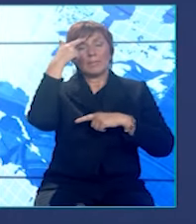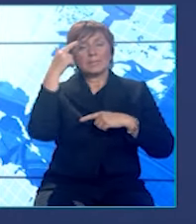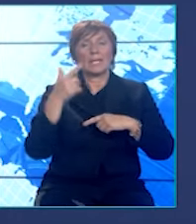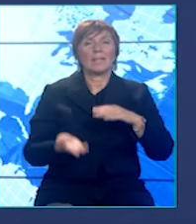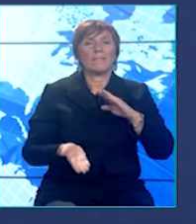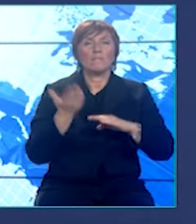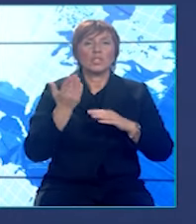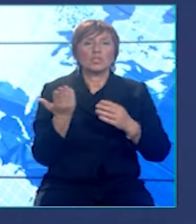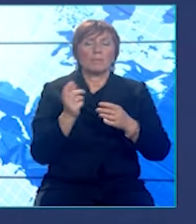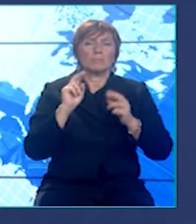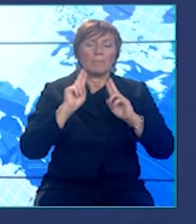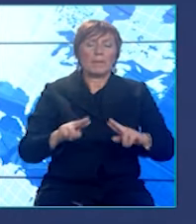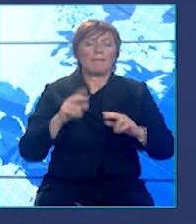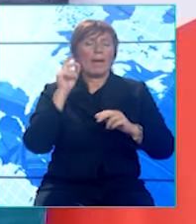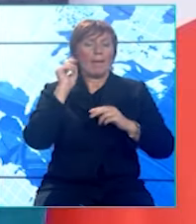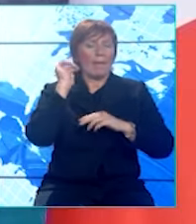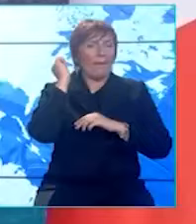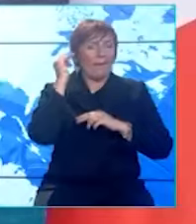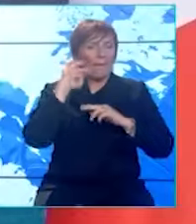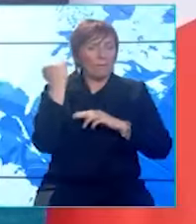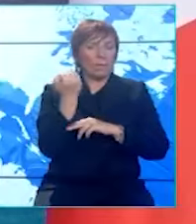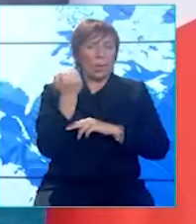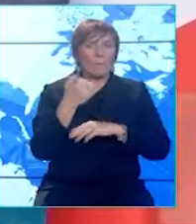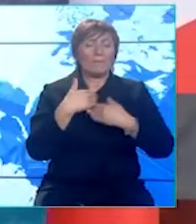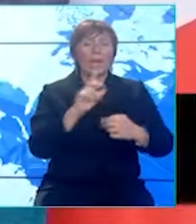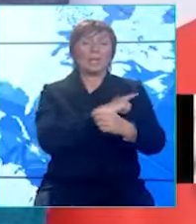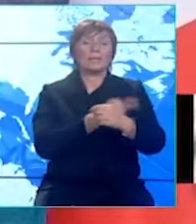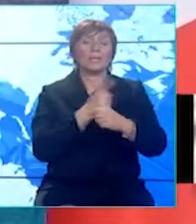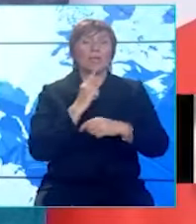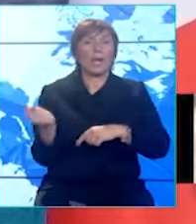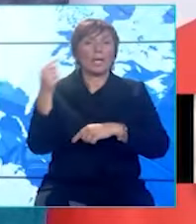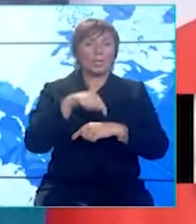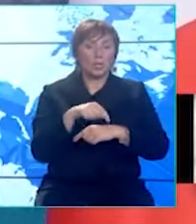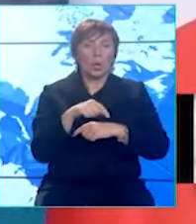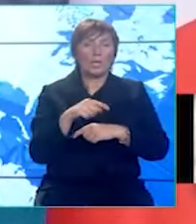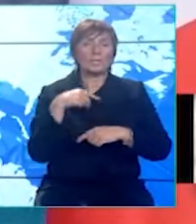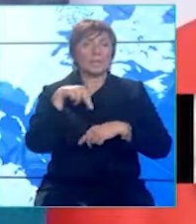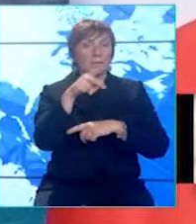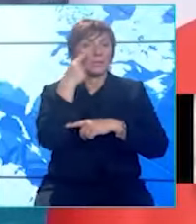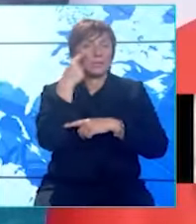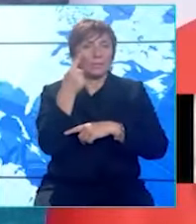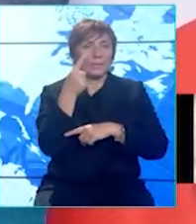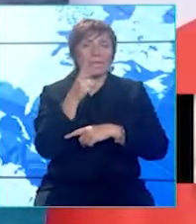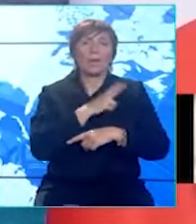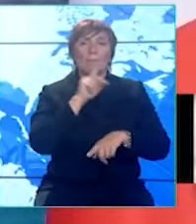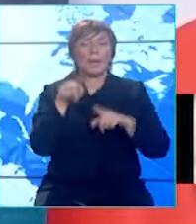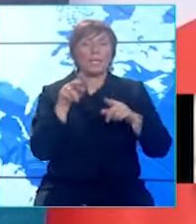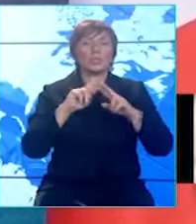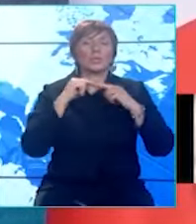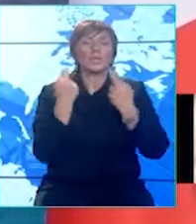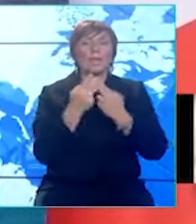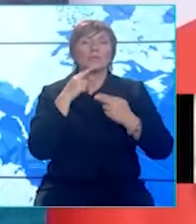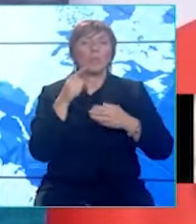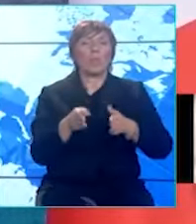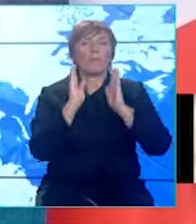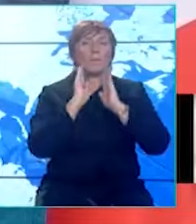ideološka, a više pragmatična Evropa. Velika snaga koja dolazi je suverena i izlazi na vidjelo. Postoji nešto zemaljsko u ovom pokretu